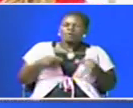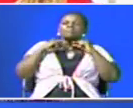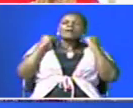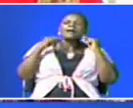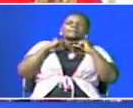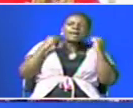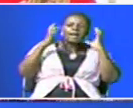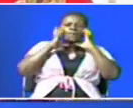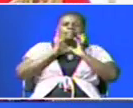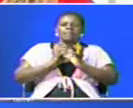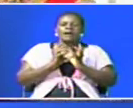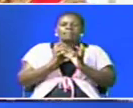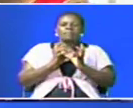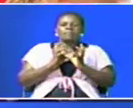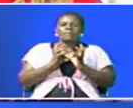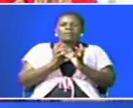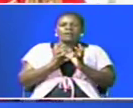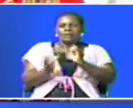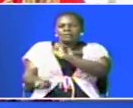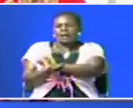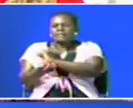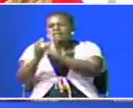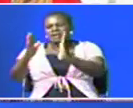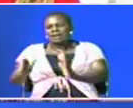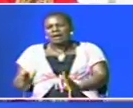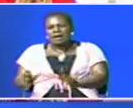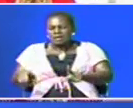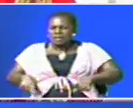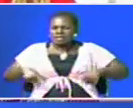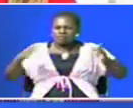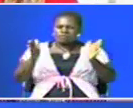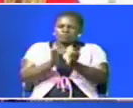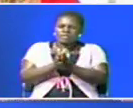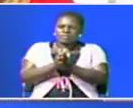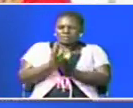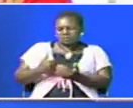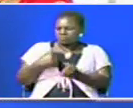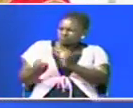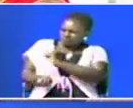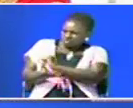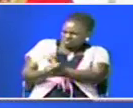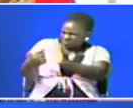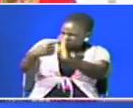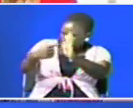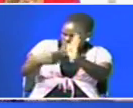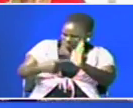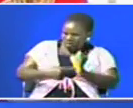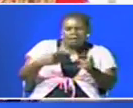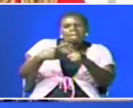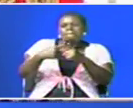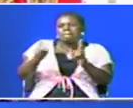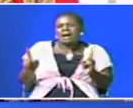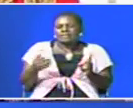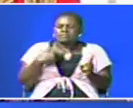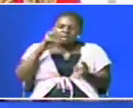kuna maimamu, kuna maustadhi, kuna washauri. Unakaa na mtu unamweleza, jamani mimi sikuwa naona hivi, lakini siku